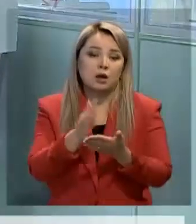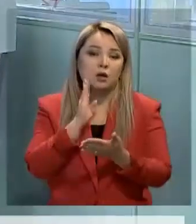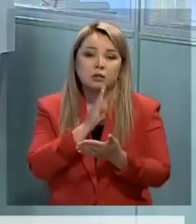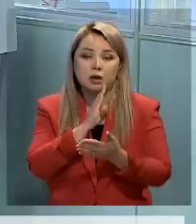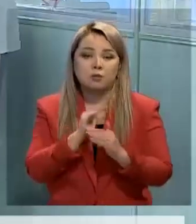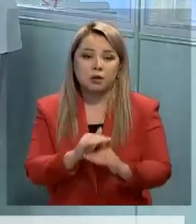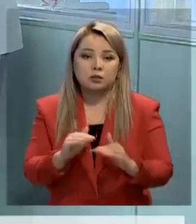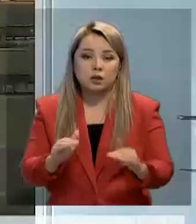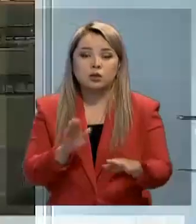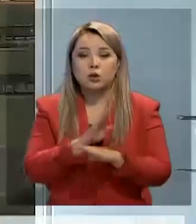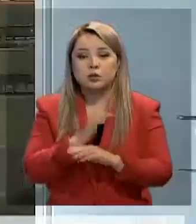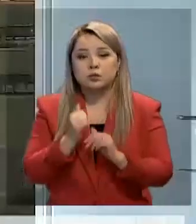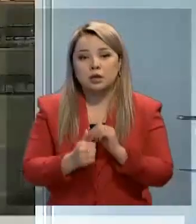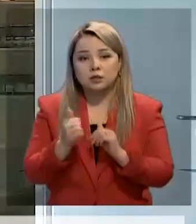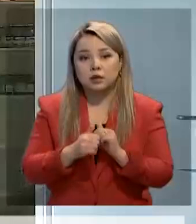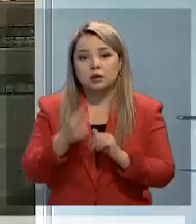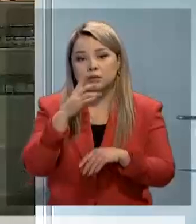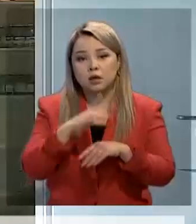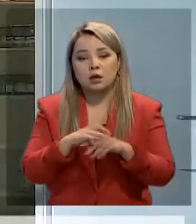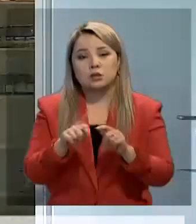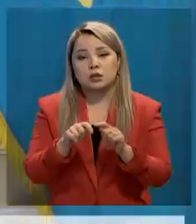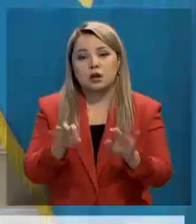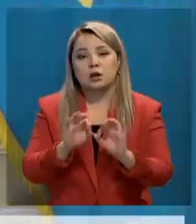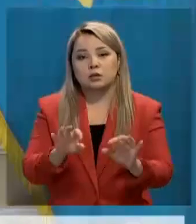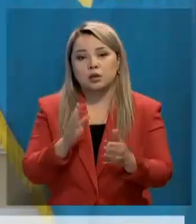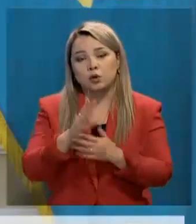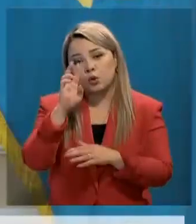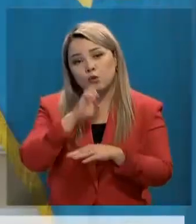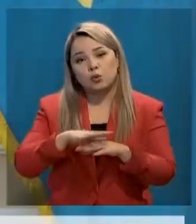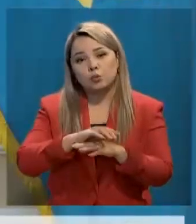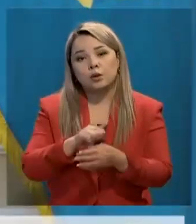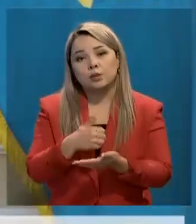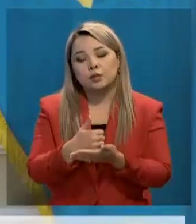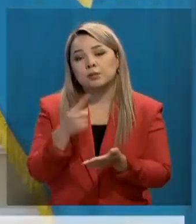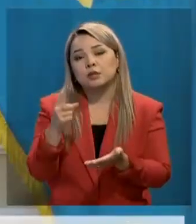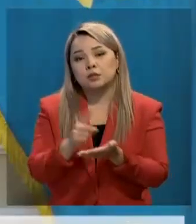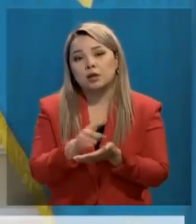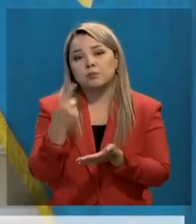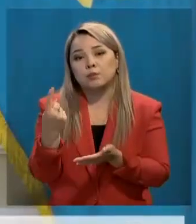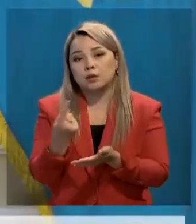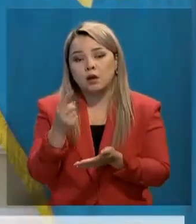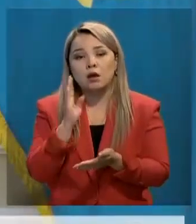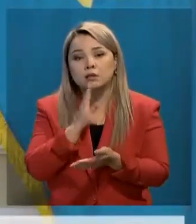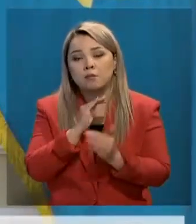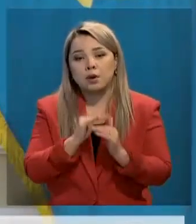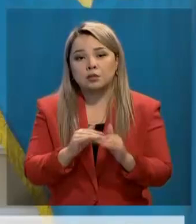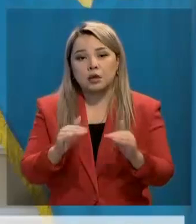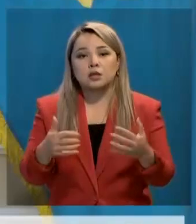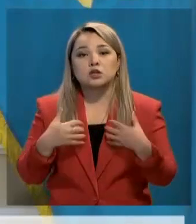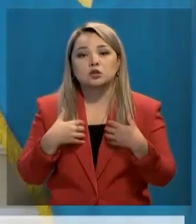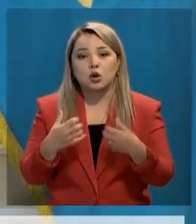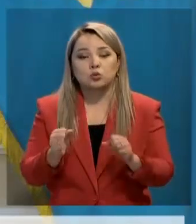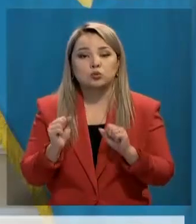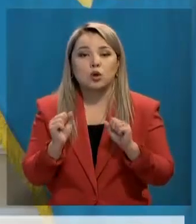бала өлімінің жиілеп кеткенінде ашып айтты. Үкіметтің басты міндетінің бірі ана мен баланың